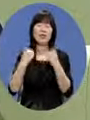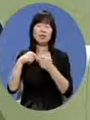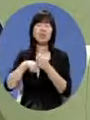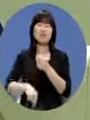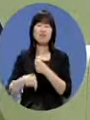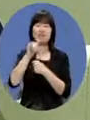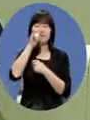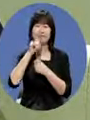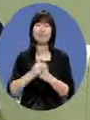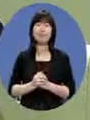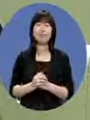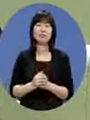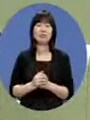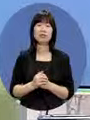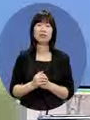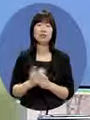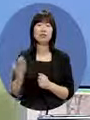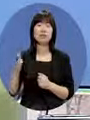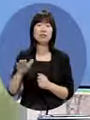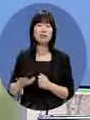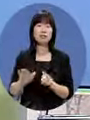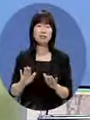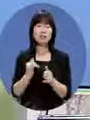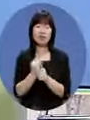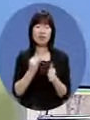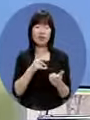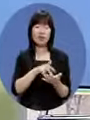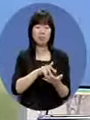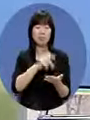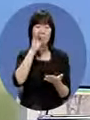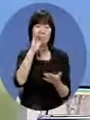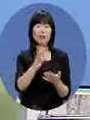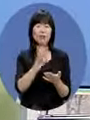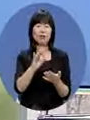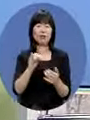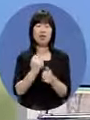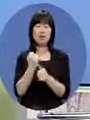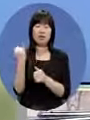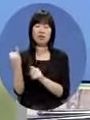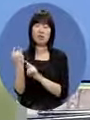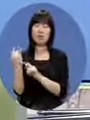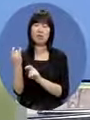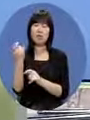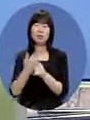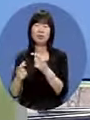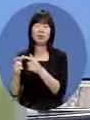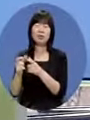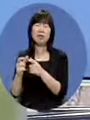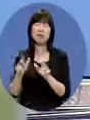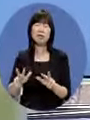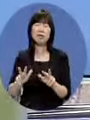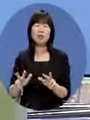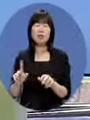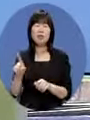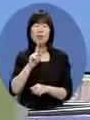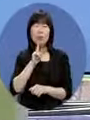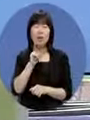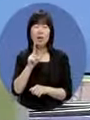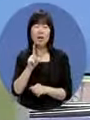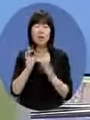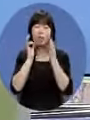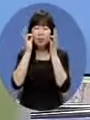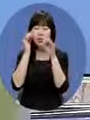이뻐지는 경우에요 그럼요 공들이고 근데 남편 입장에서 보면 또 아내 분께서 조금만 더 좀 이렇게 뭐랄까요